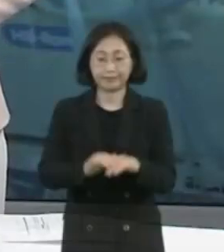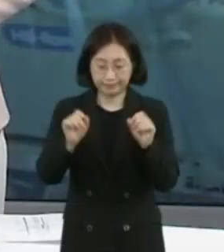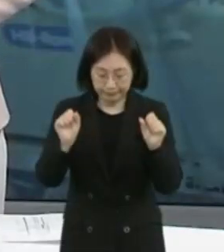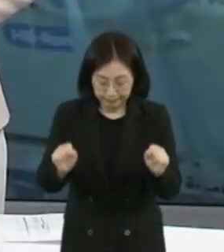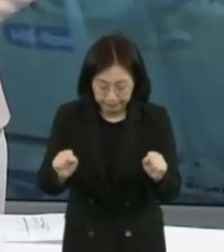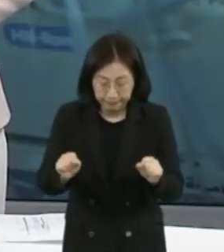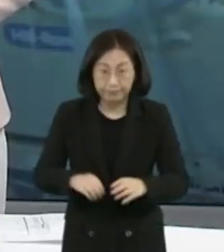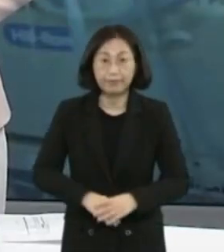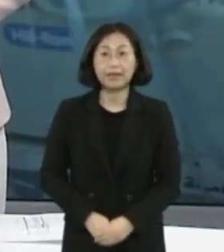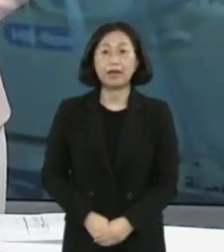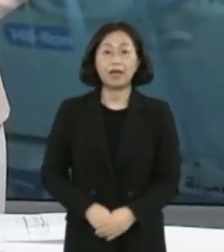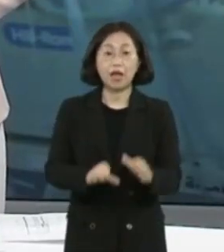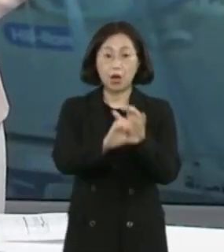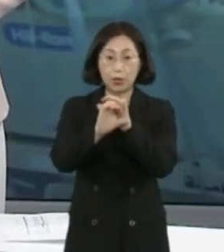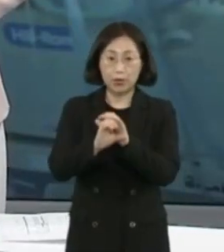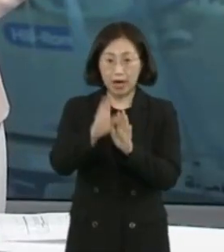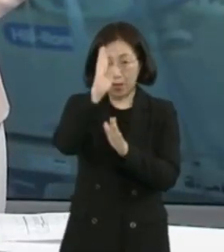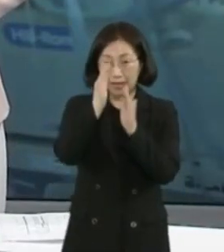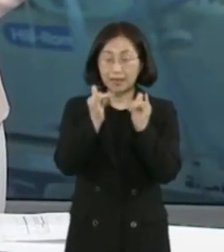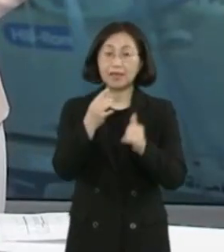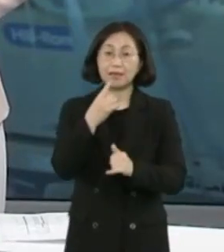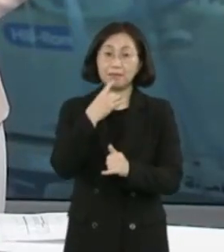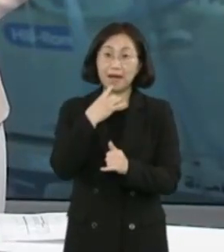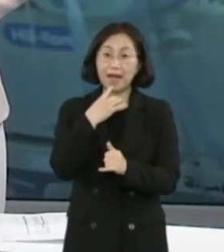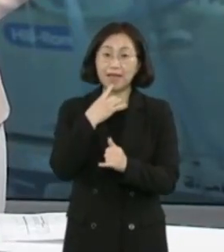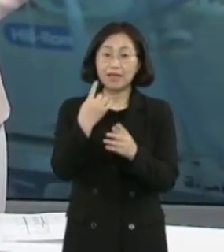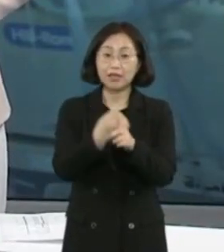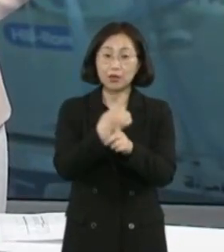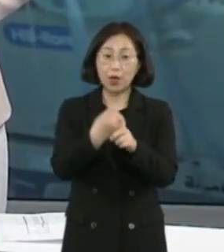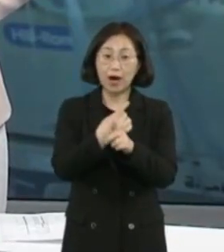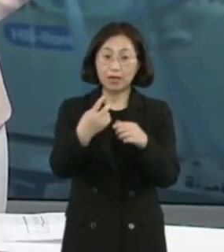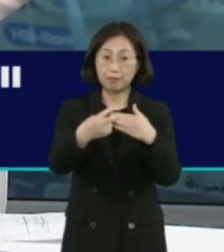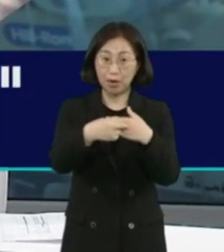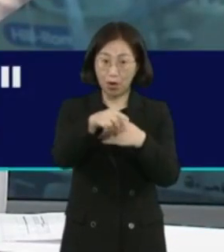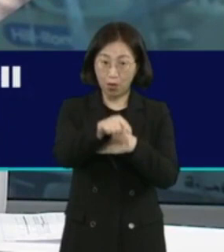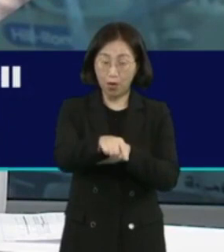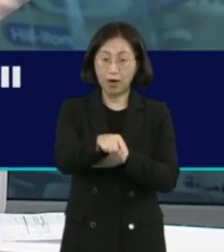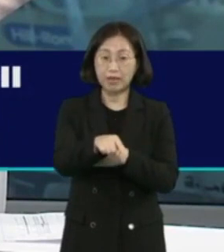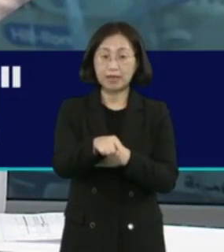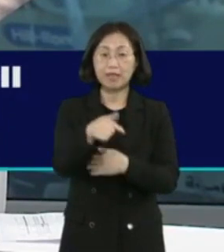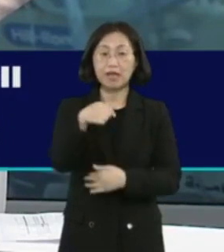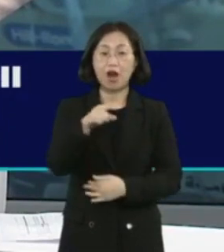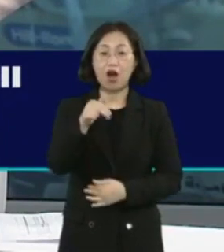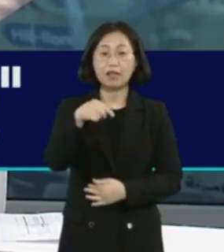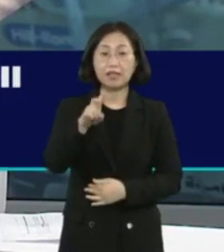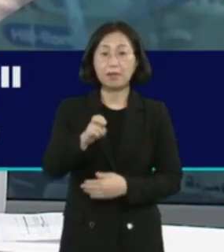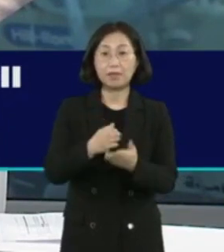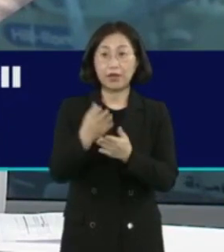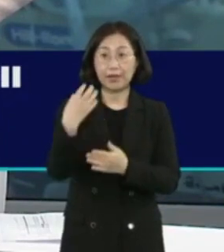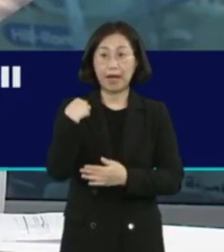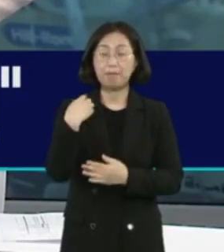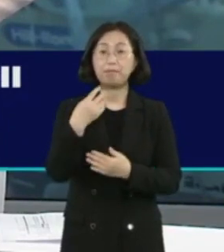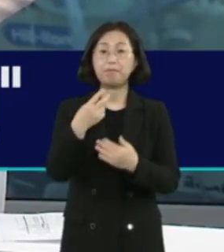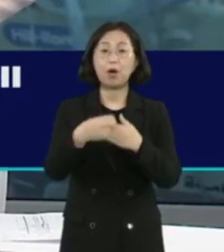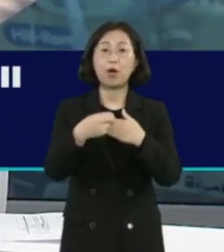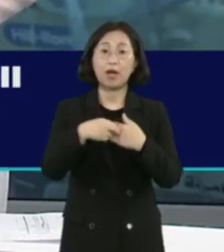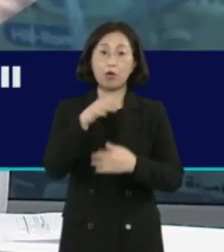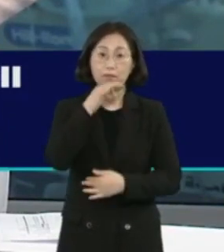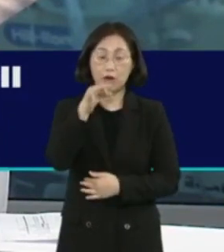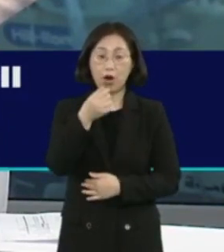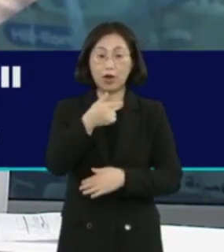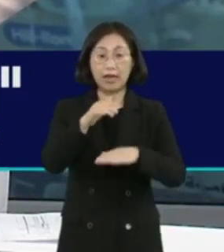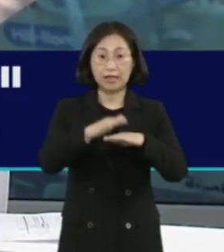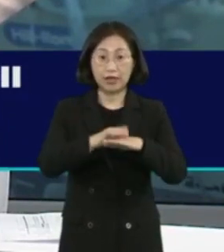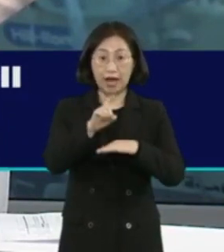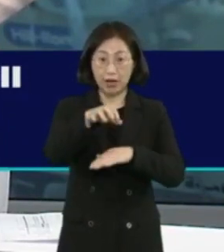여러분 안녕하십니까? 코로나19 환자들만 치료하는 병원을 거점 전담병원이라고 하는데요. 대전의 한 병원이